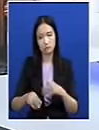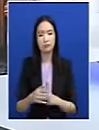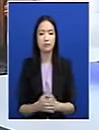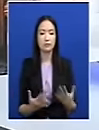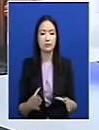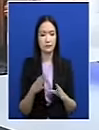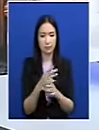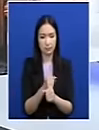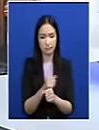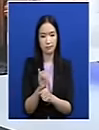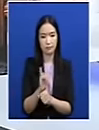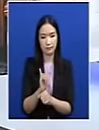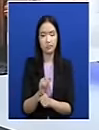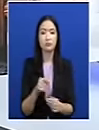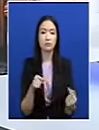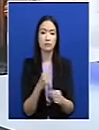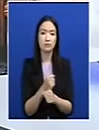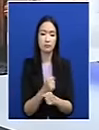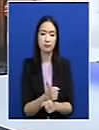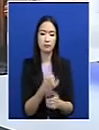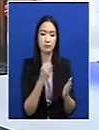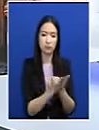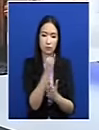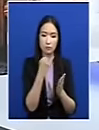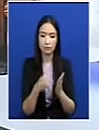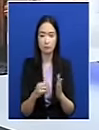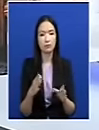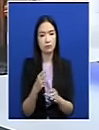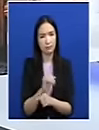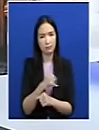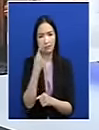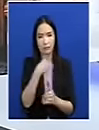ไม่สามารถเชื่อมโยงไปได้ว่าการกระทำไหนที่ผิดและใครที่ผิดบ้างนะครับ